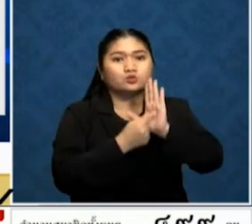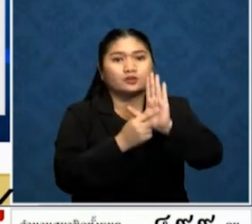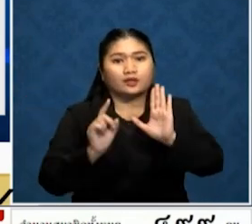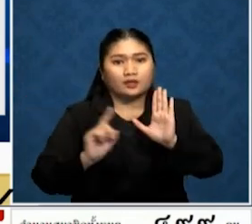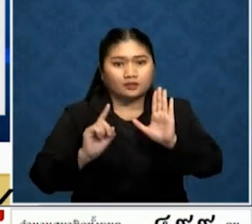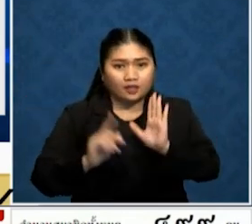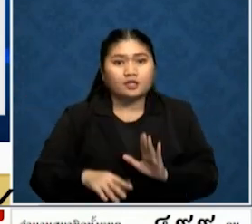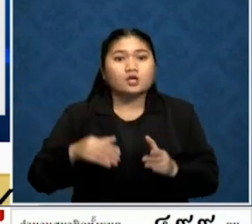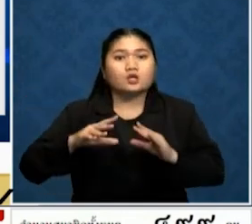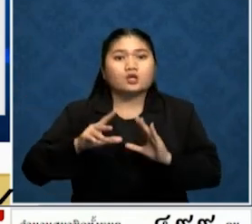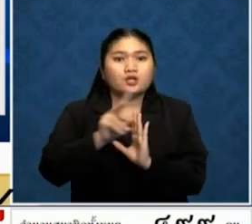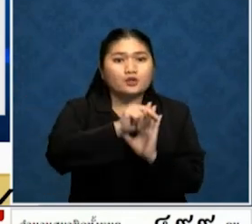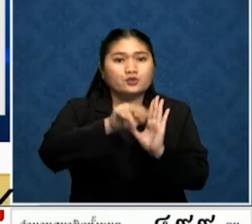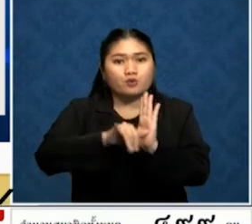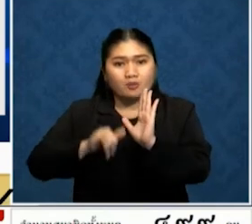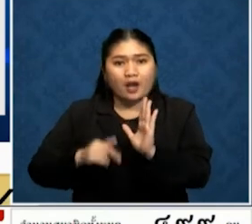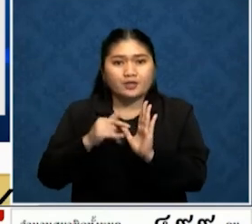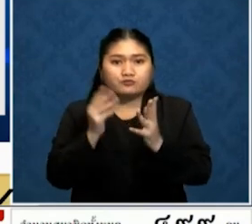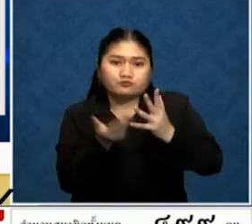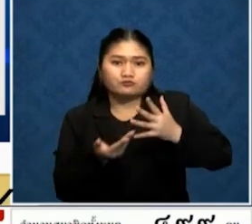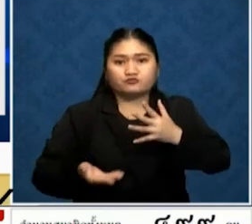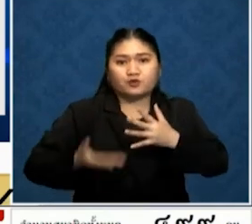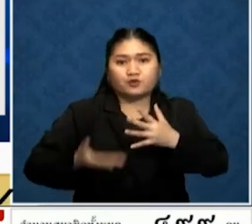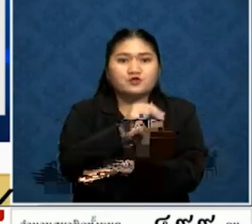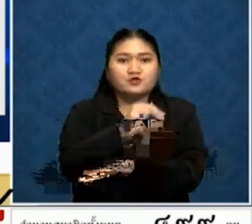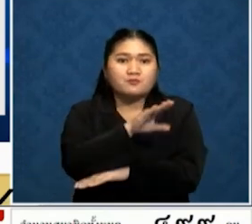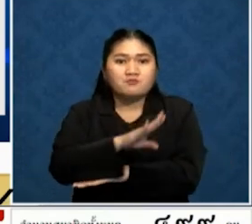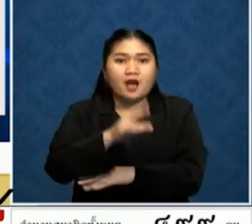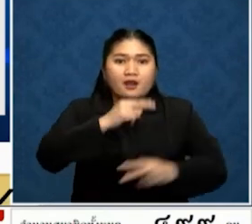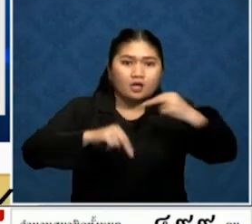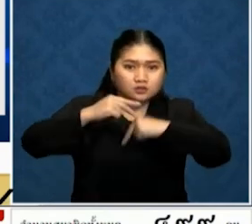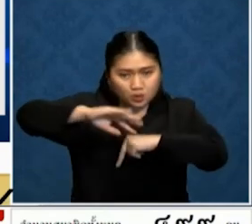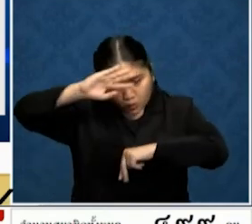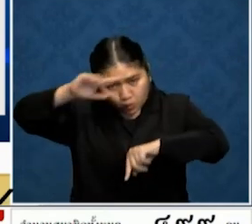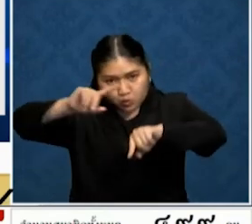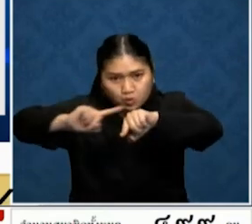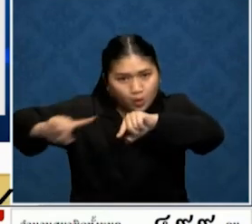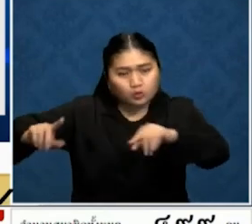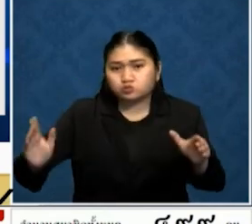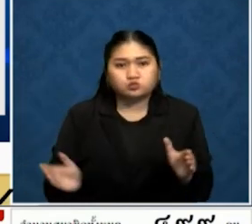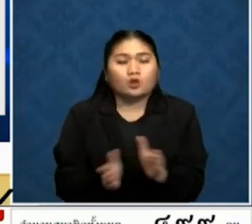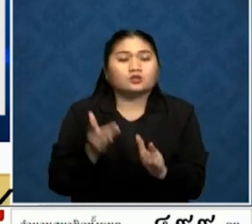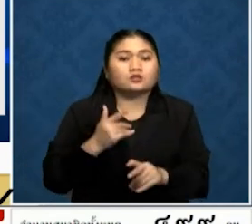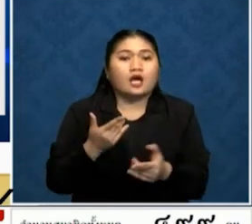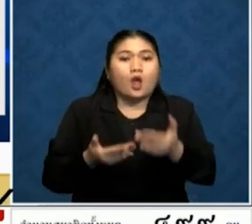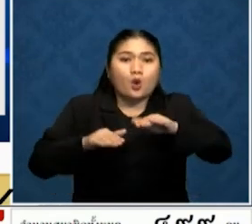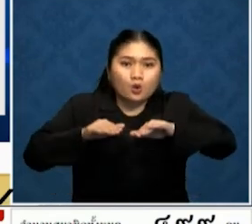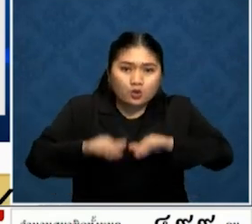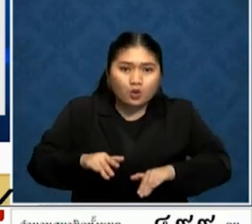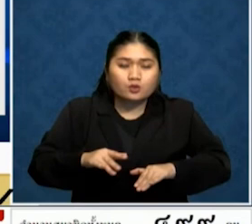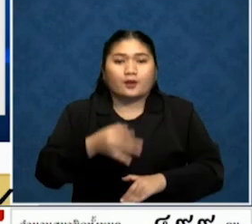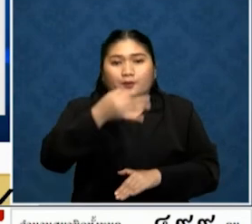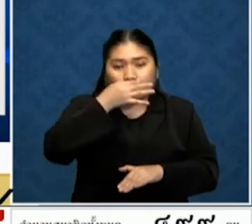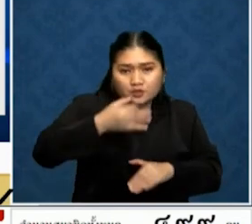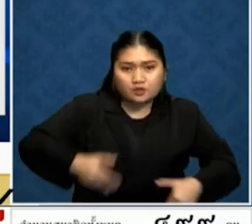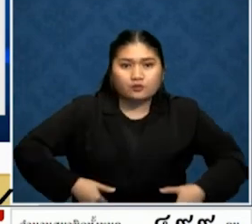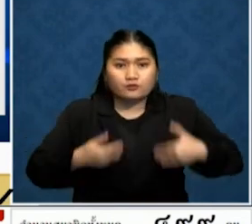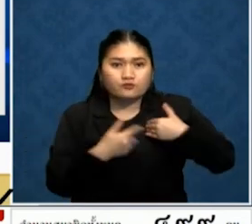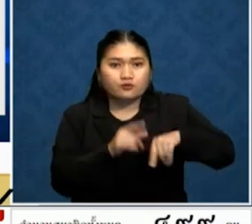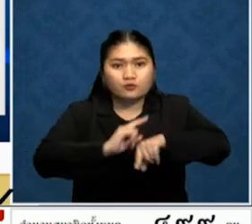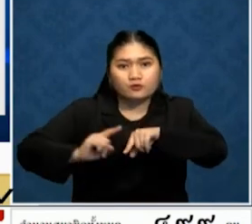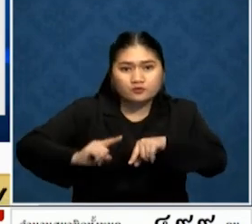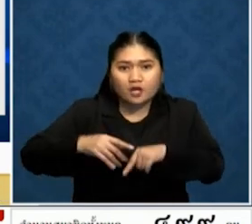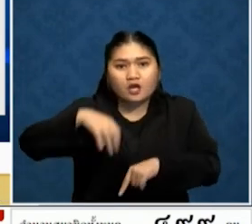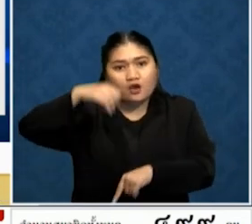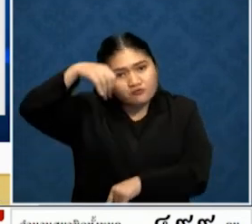ะนโยบายยกระดับ30บาทรักษาทุกโรคมาตรการลดค่าครองชีพค่าไฟฟ้าตั้ง